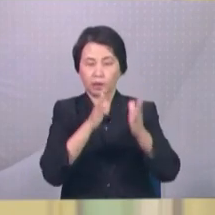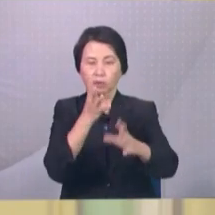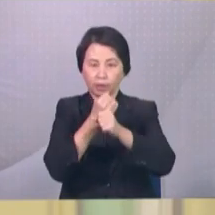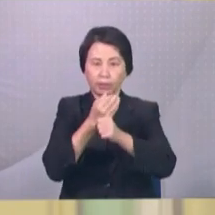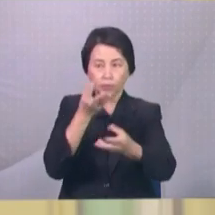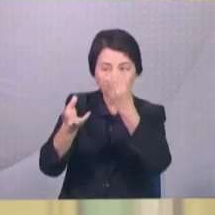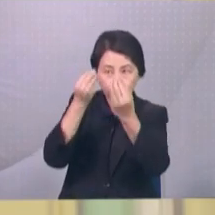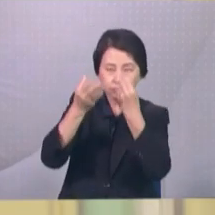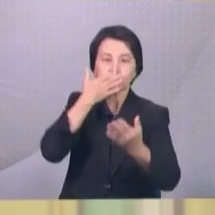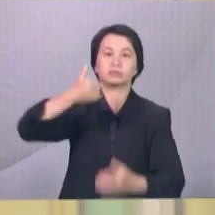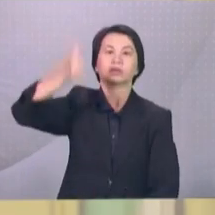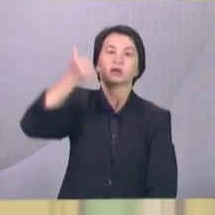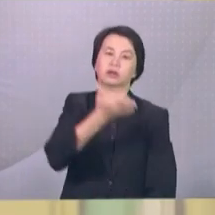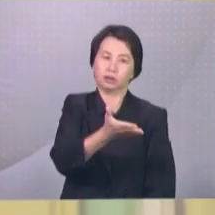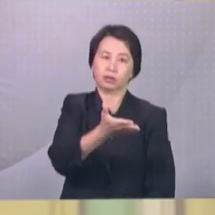yang terbaik.